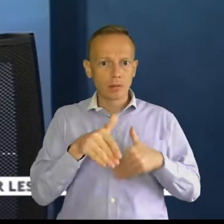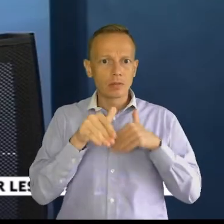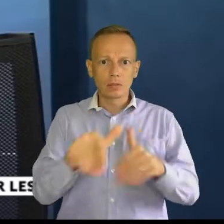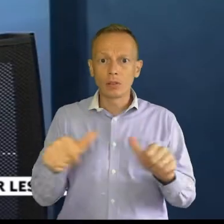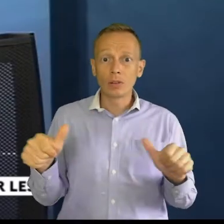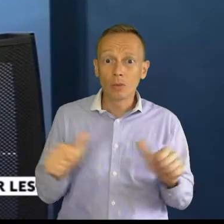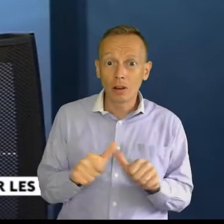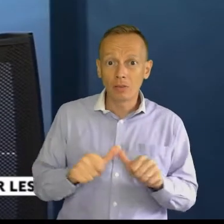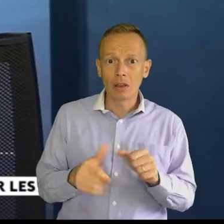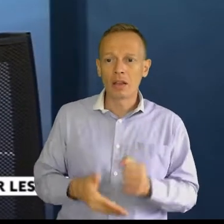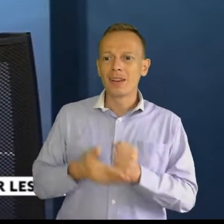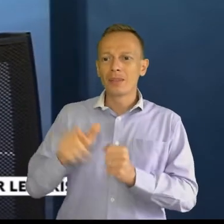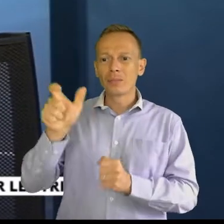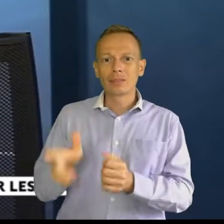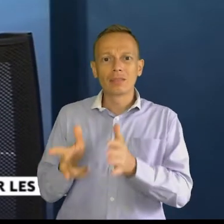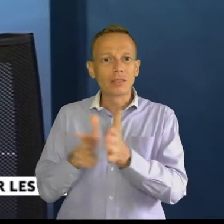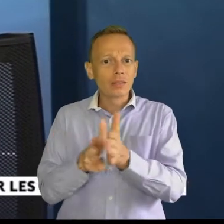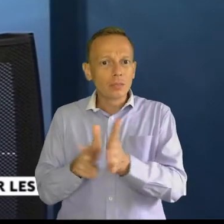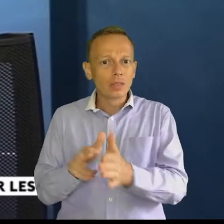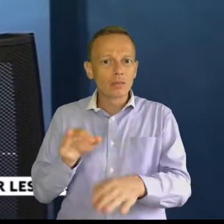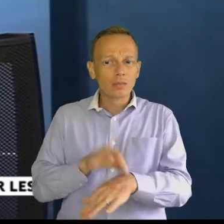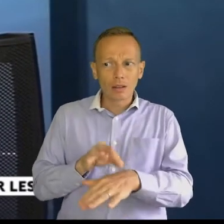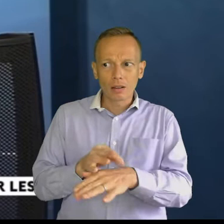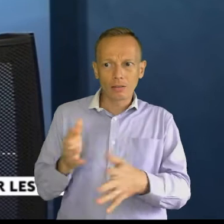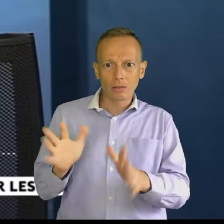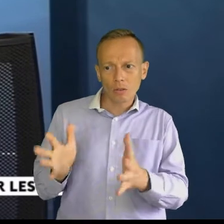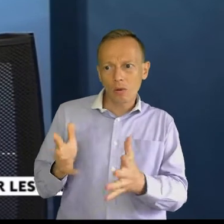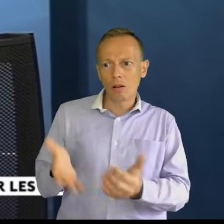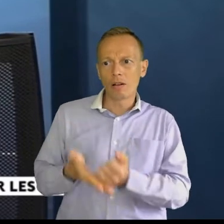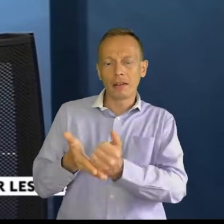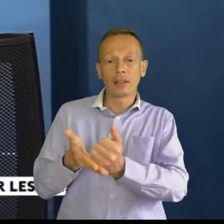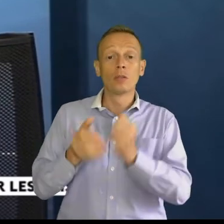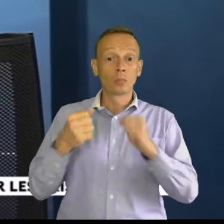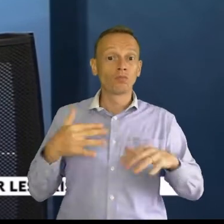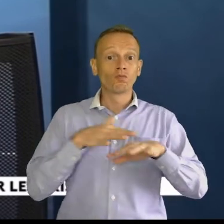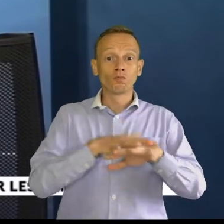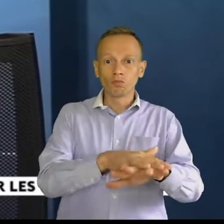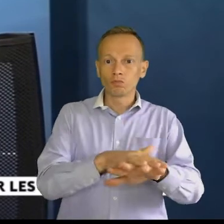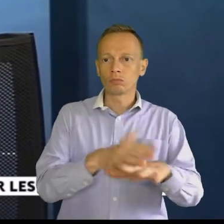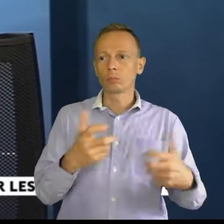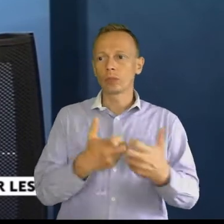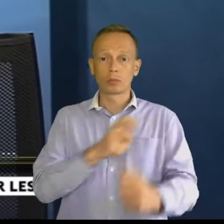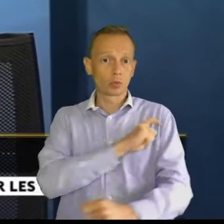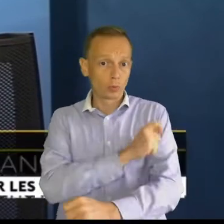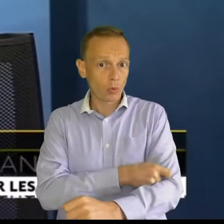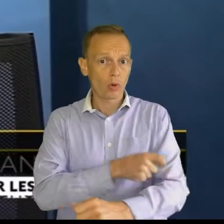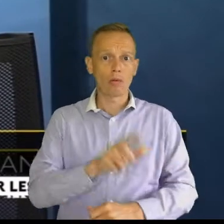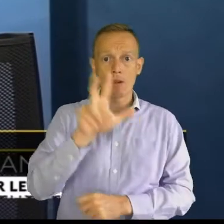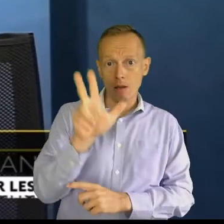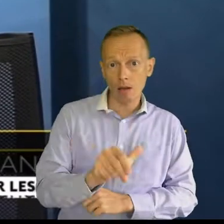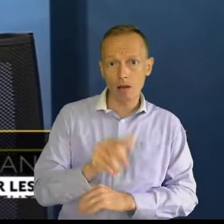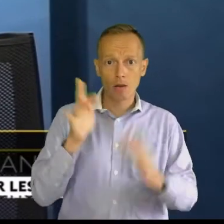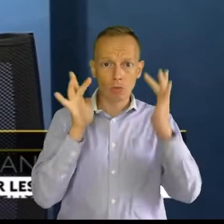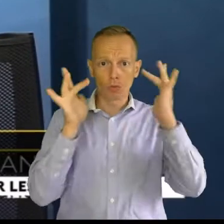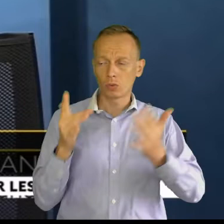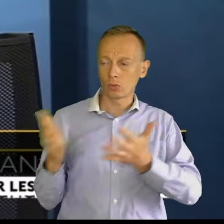n'est plus possible. Comment aujourd'hui on peut proposer à la personne trisomique des situations inclusives, alors par le sport notamment, par